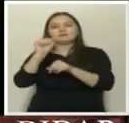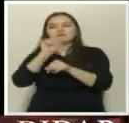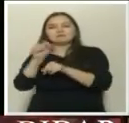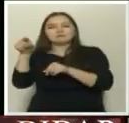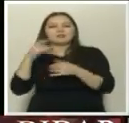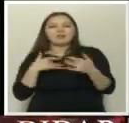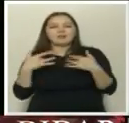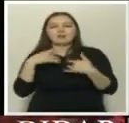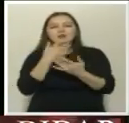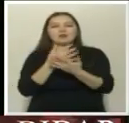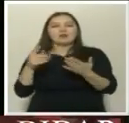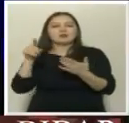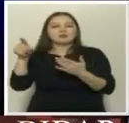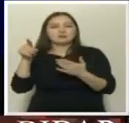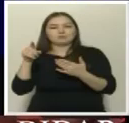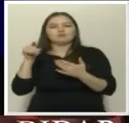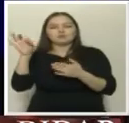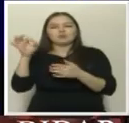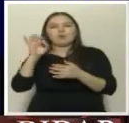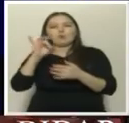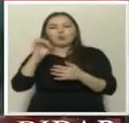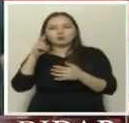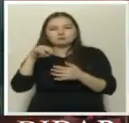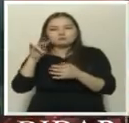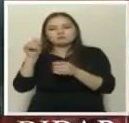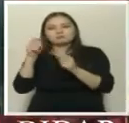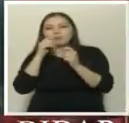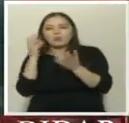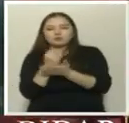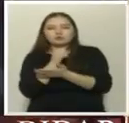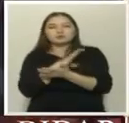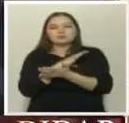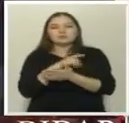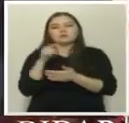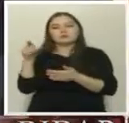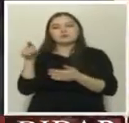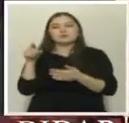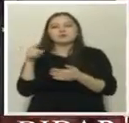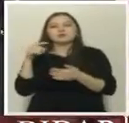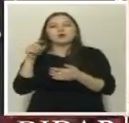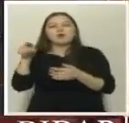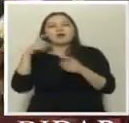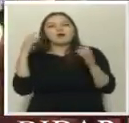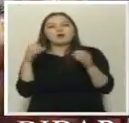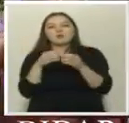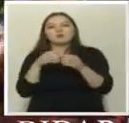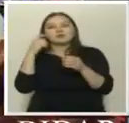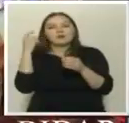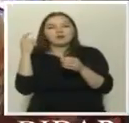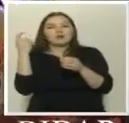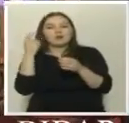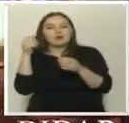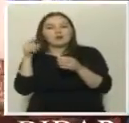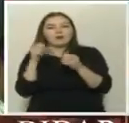пьесы выражений с мангастамом кавалер ордена почета свет калий Нуржан цель постановки передать благословение предков молодому поколению